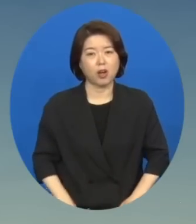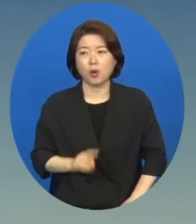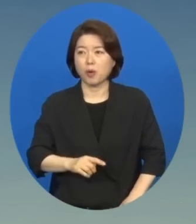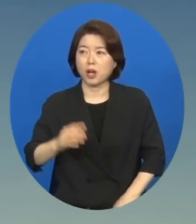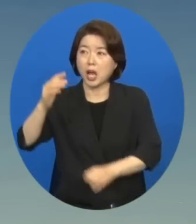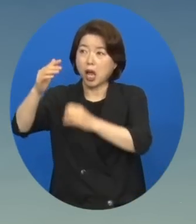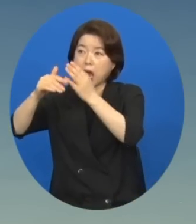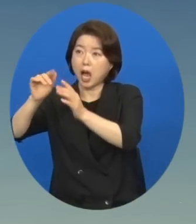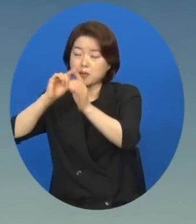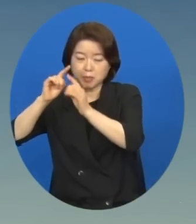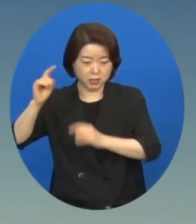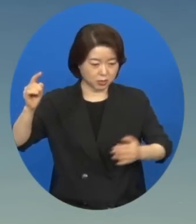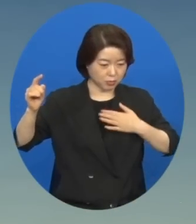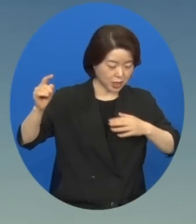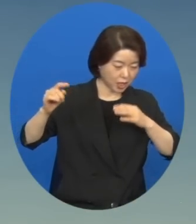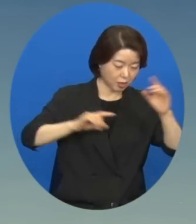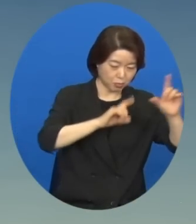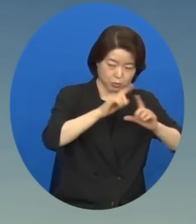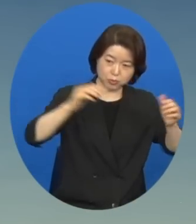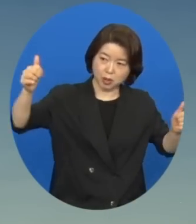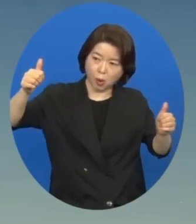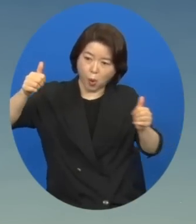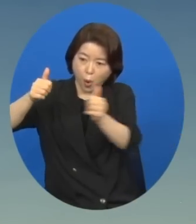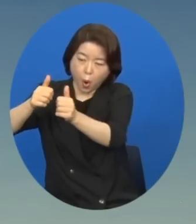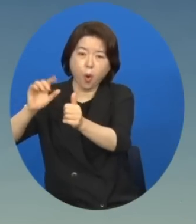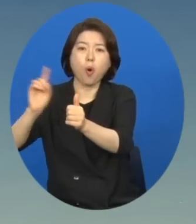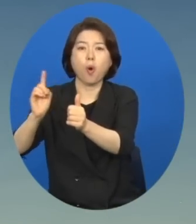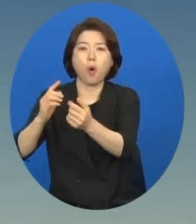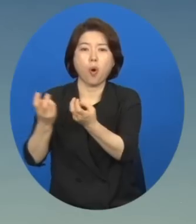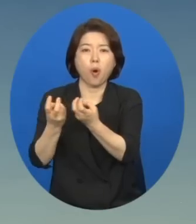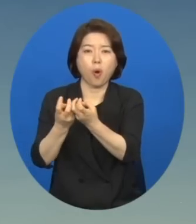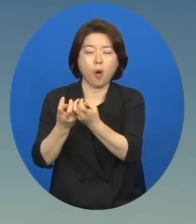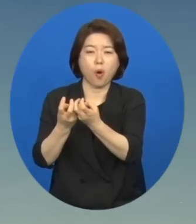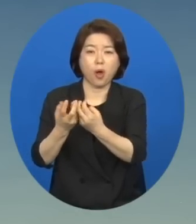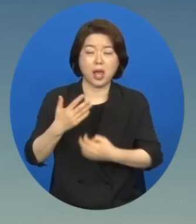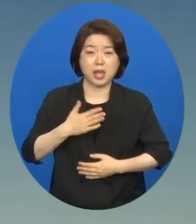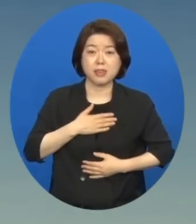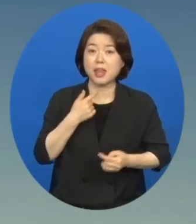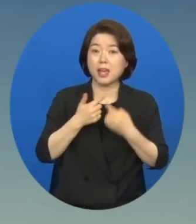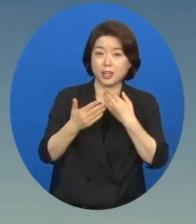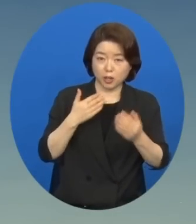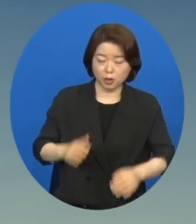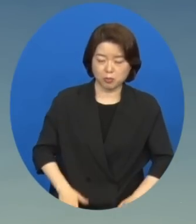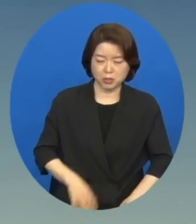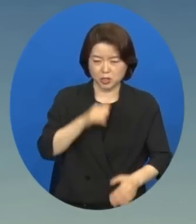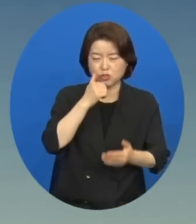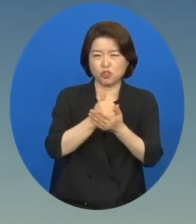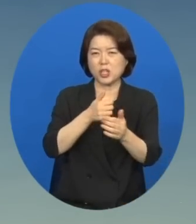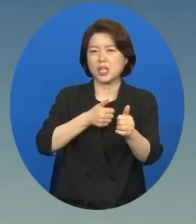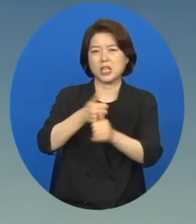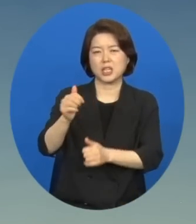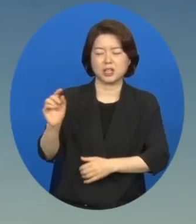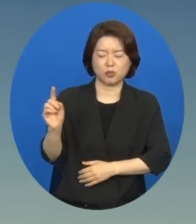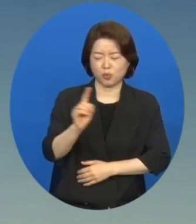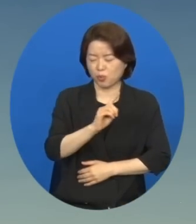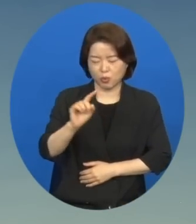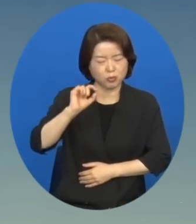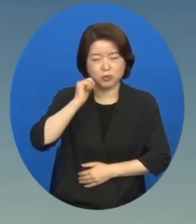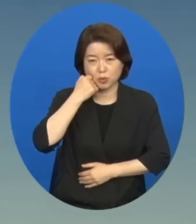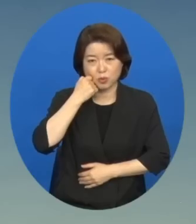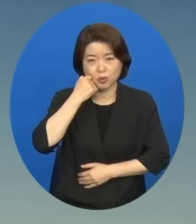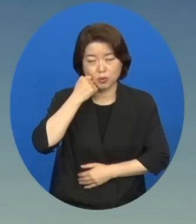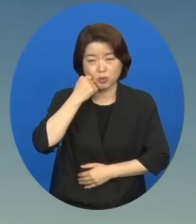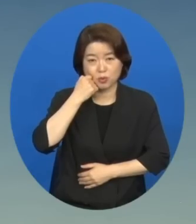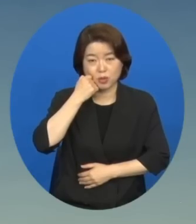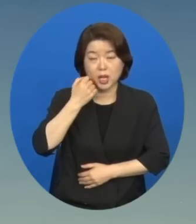어떻게 메울까요? 나의 실제 경험은 죄를 이기기가 도무지 어렵고,